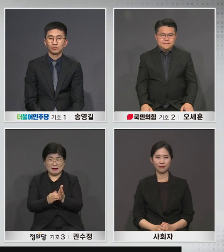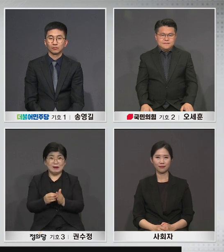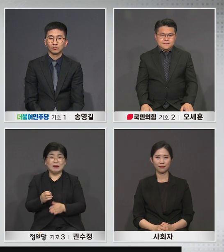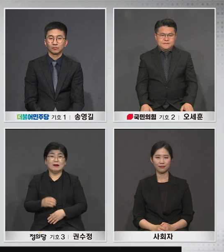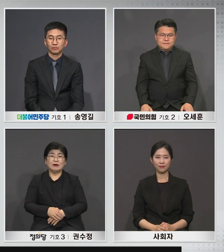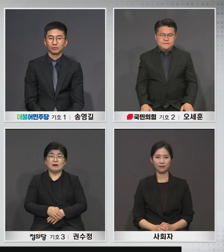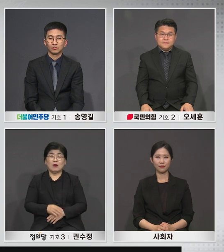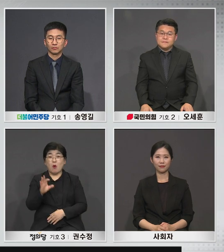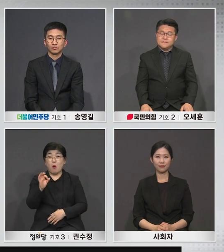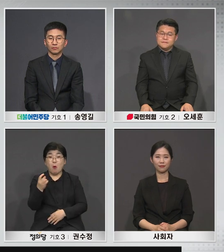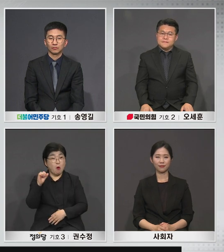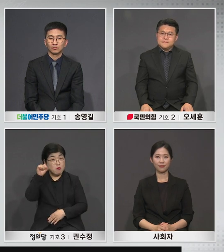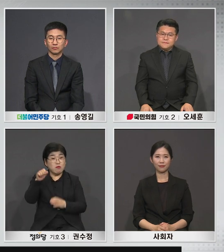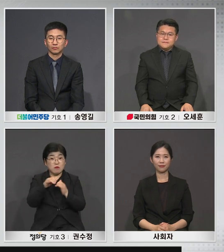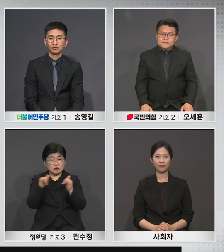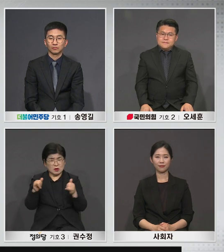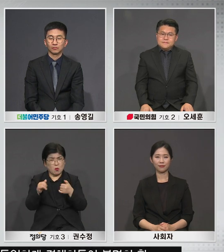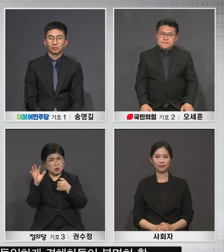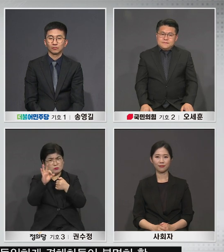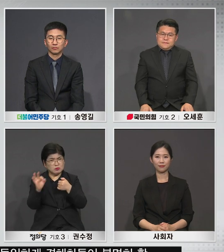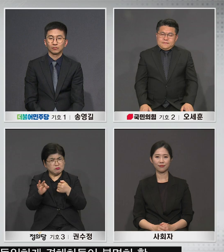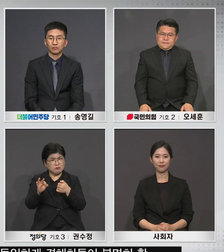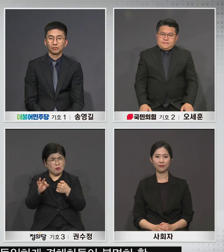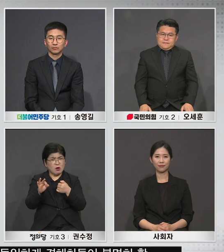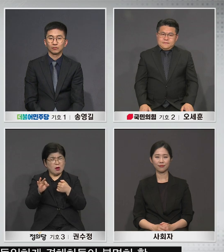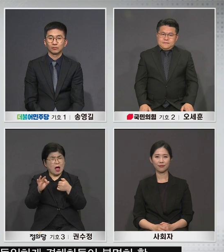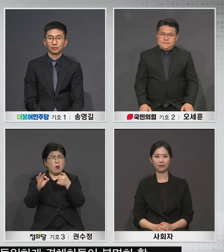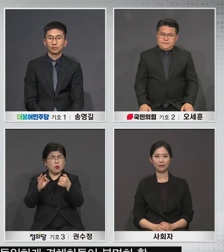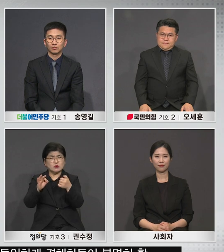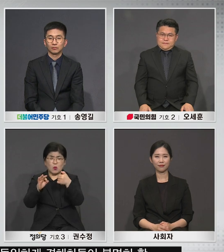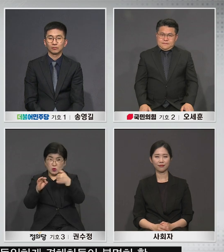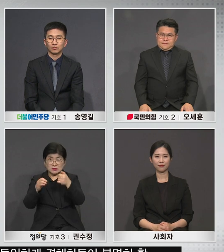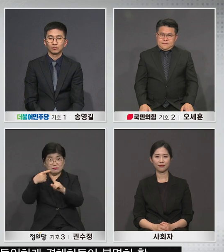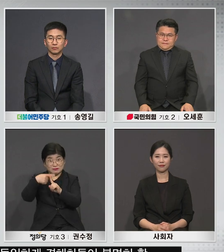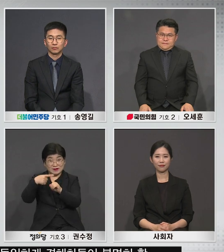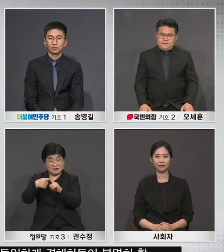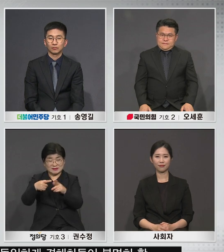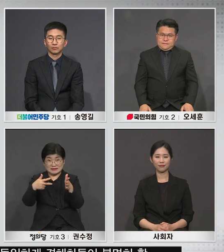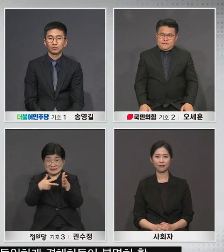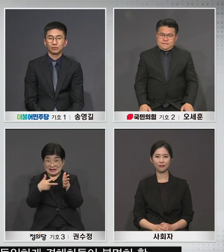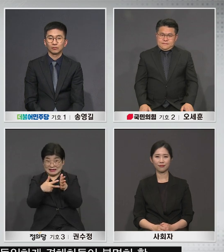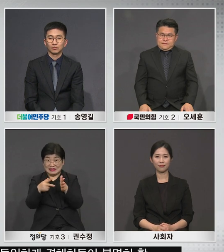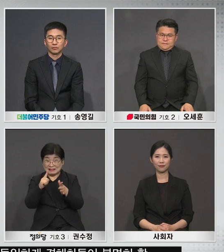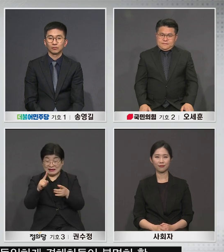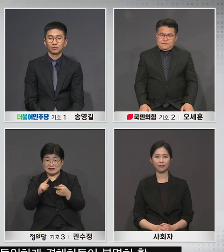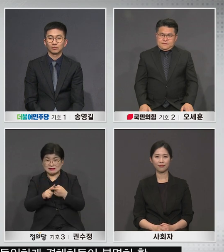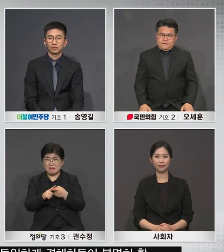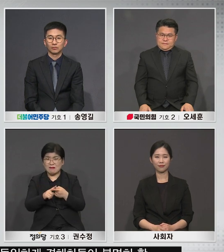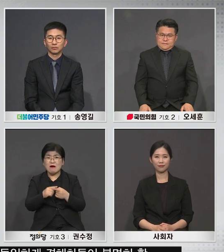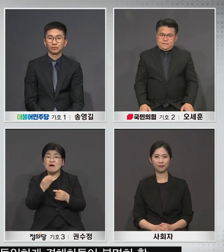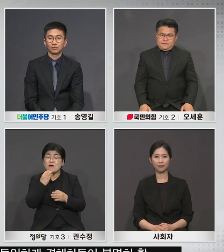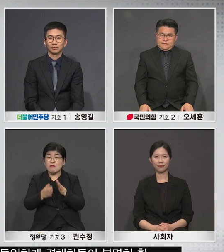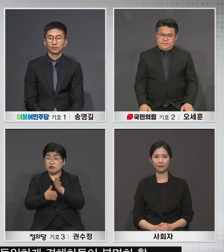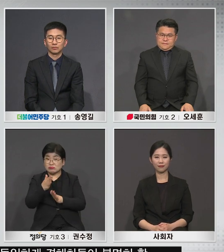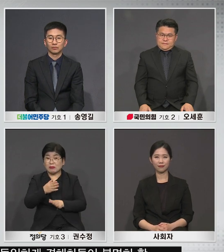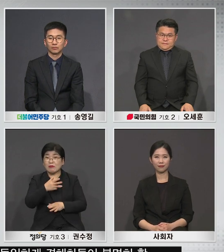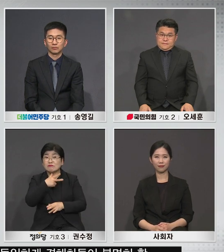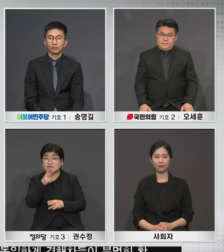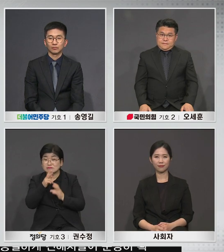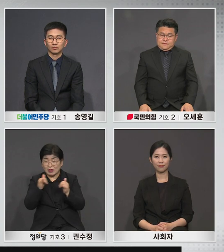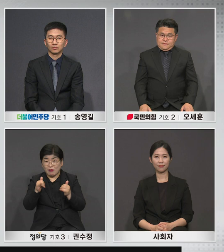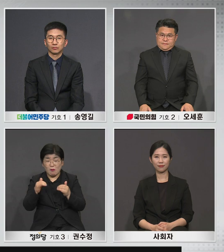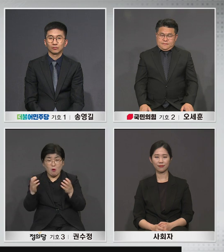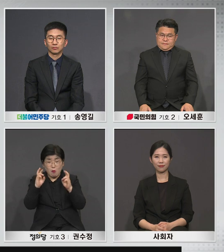오 후보께서 50플러스 재단 말씀 주셨습니다. 50플러스 재단이 서울시의 중장년층의 취업을 위해서